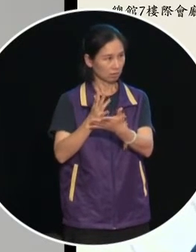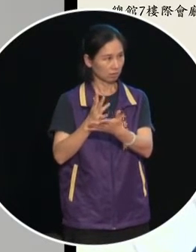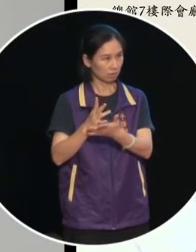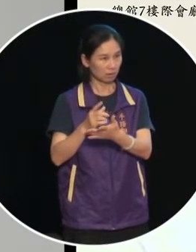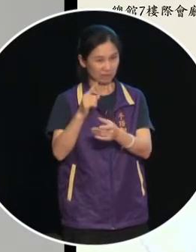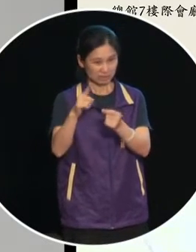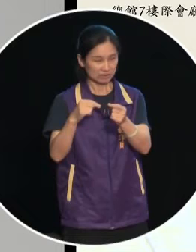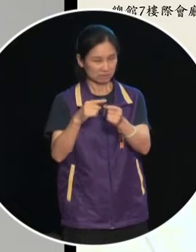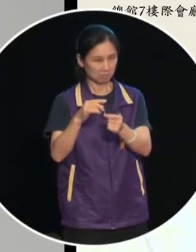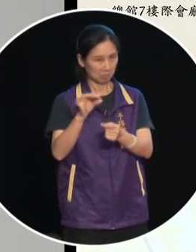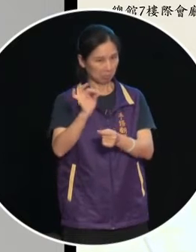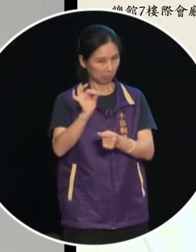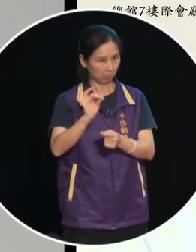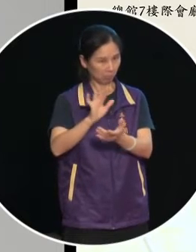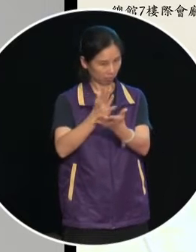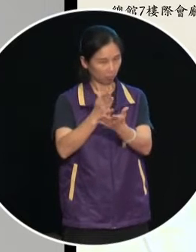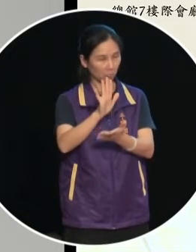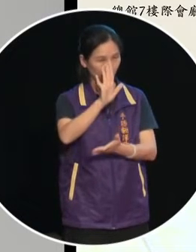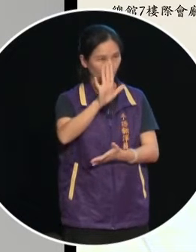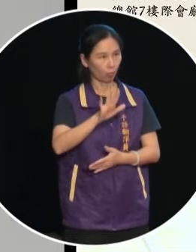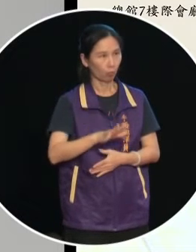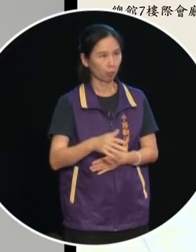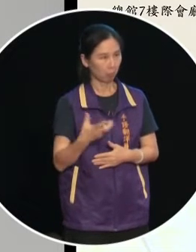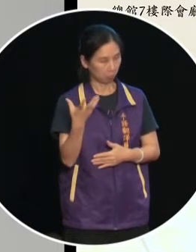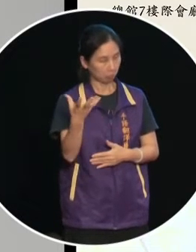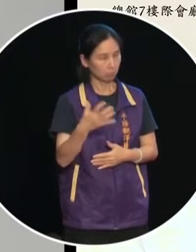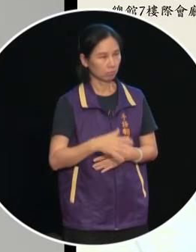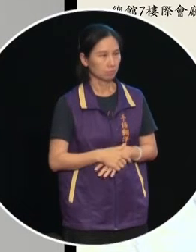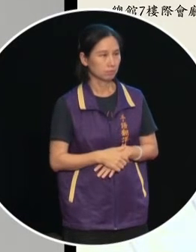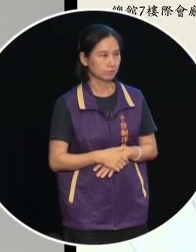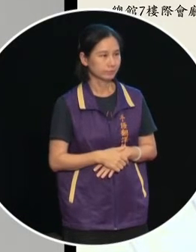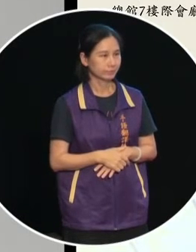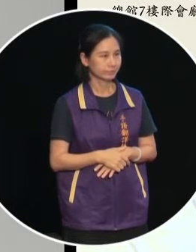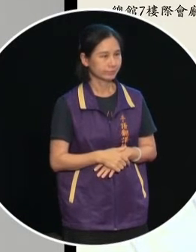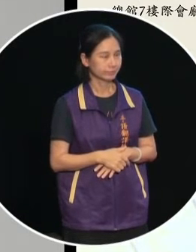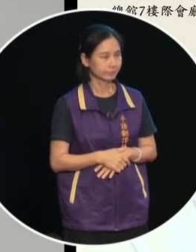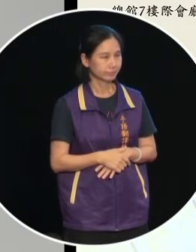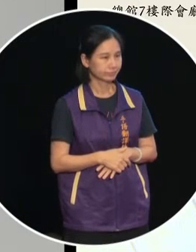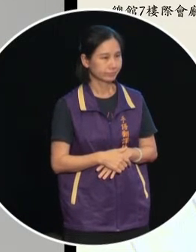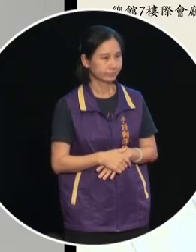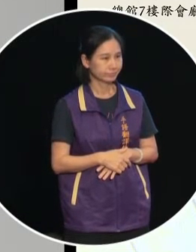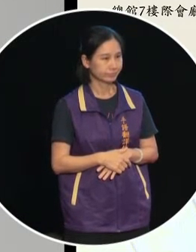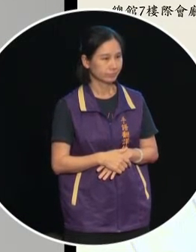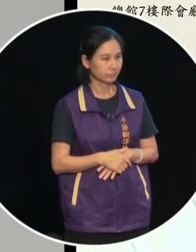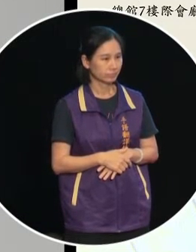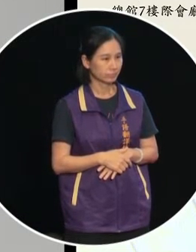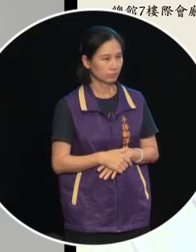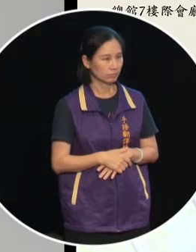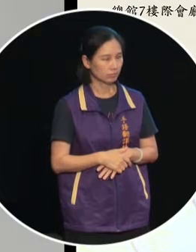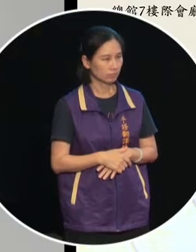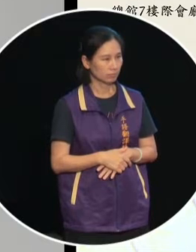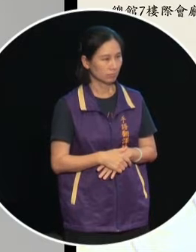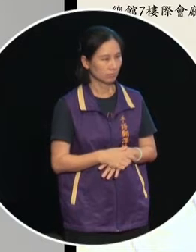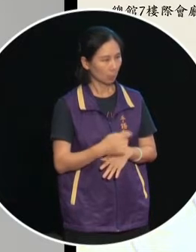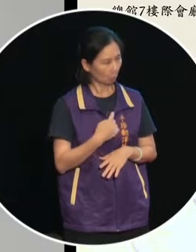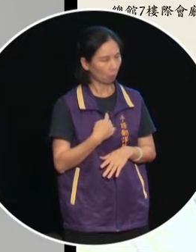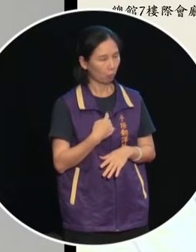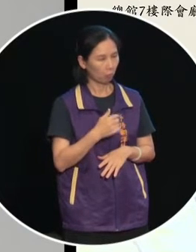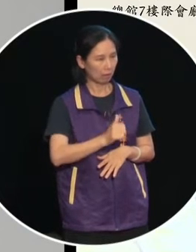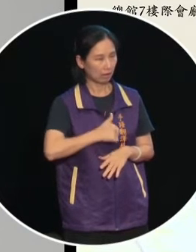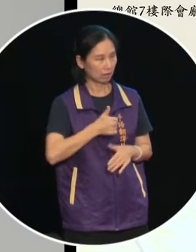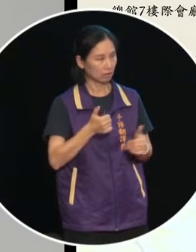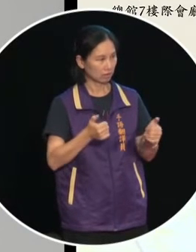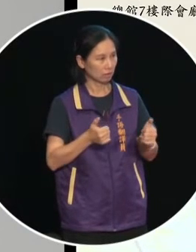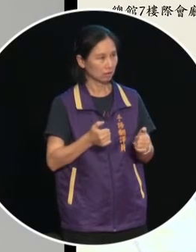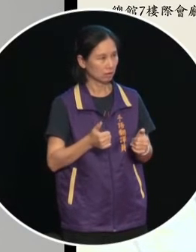100本，很多，然后卖的还不错，所以是我这点时间真的很感谢，那